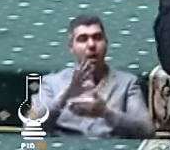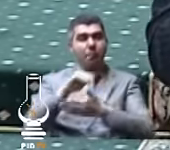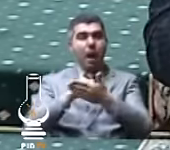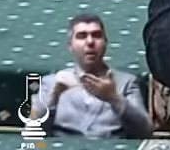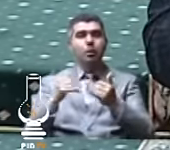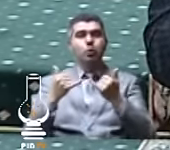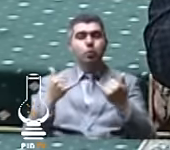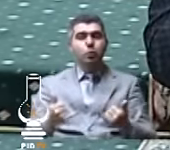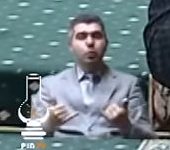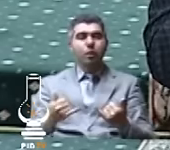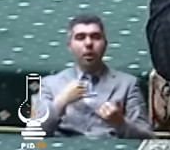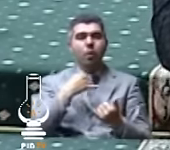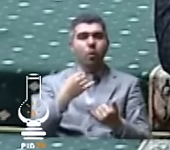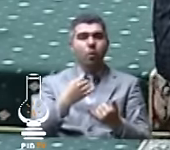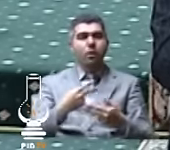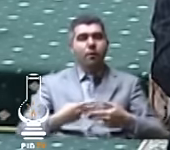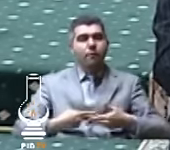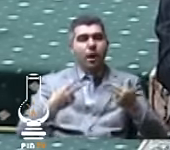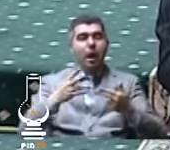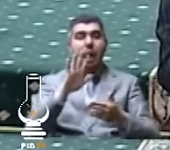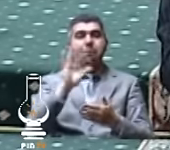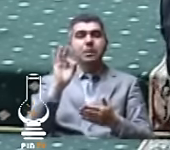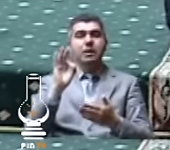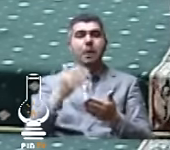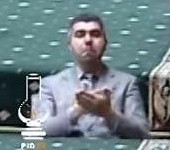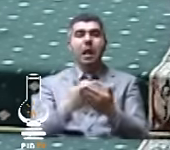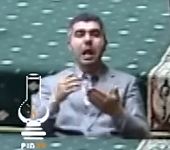للعالم القروي، عطى الانطلاقة ديالو جلالة الملك ديال 50 مليار درهم،